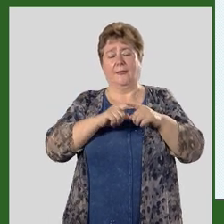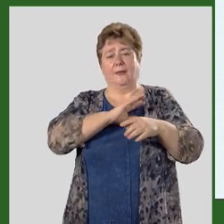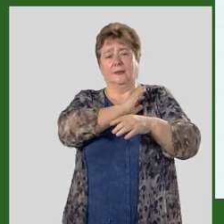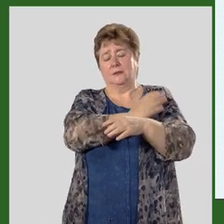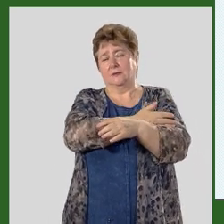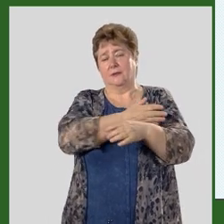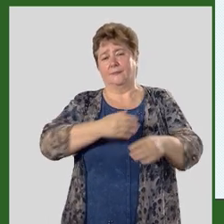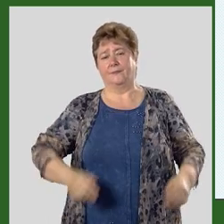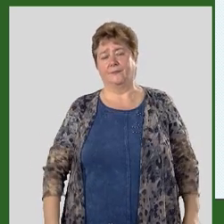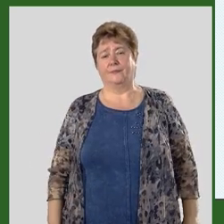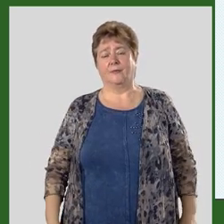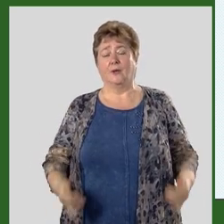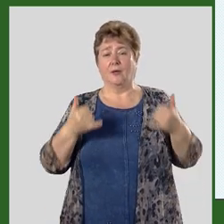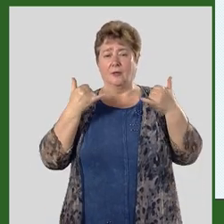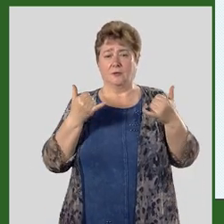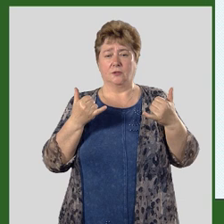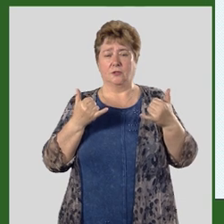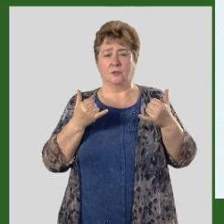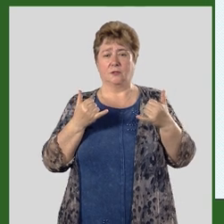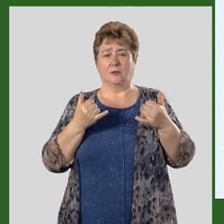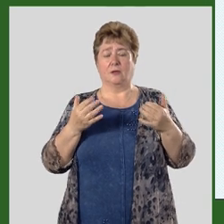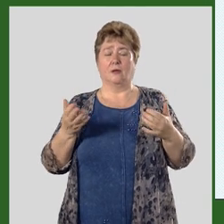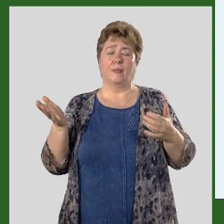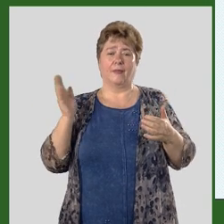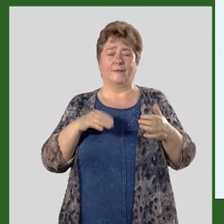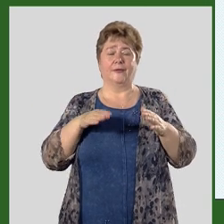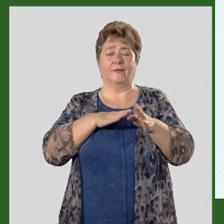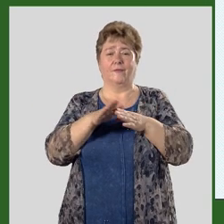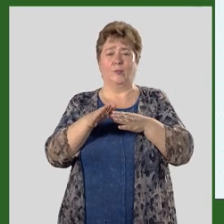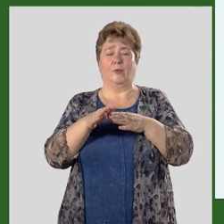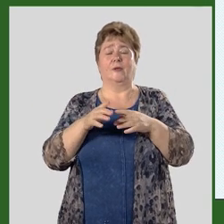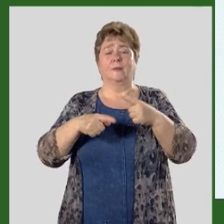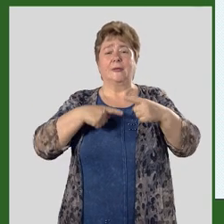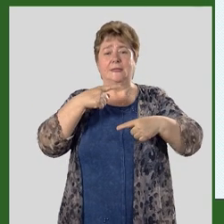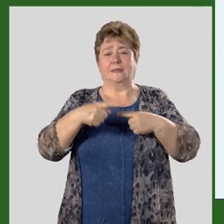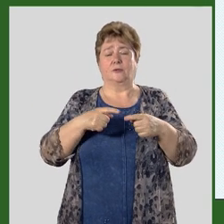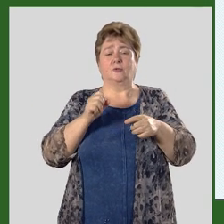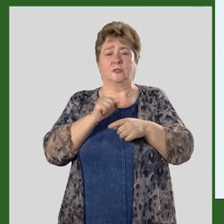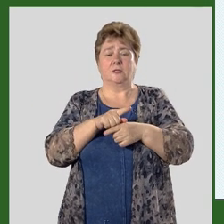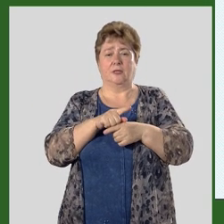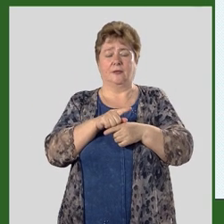сила. А теперь давайте выполним следующее задание.